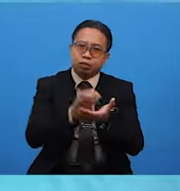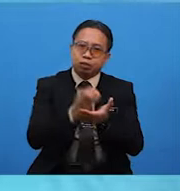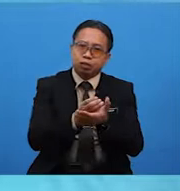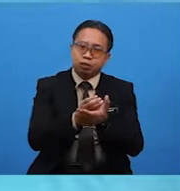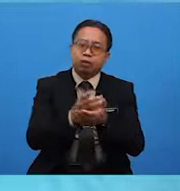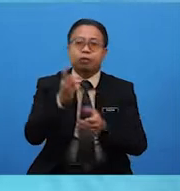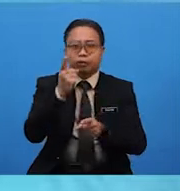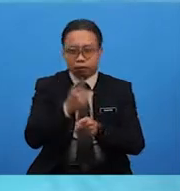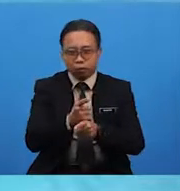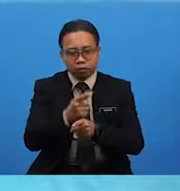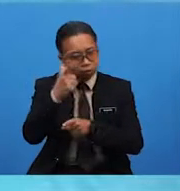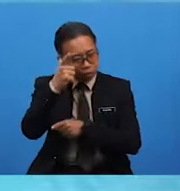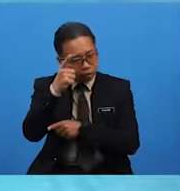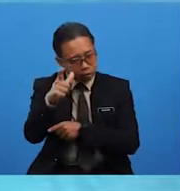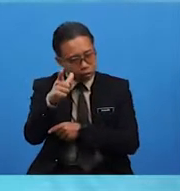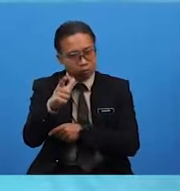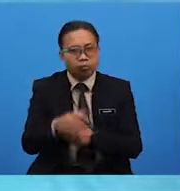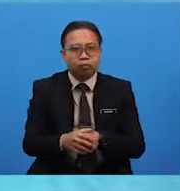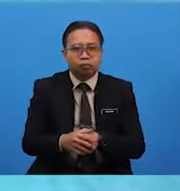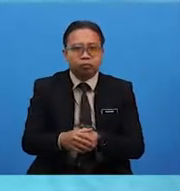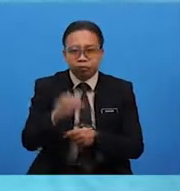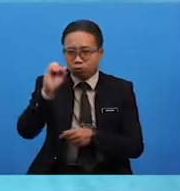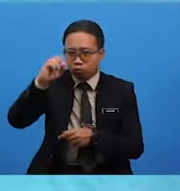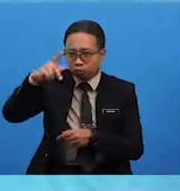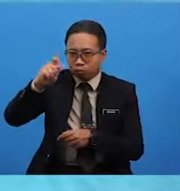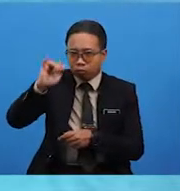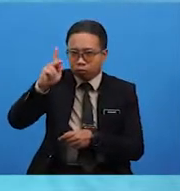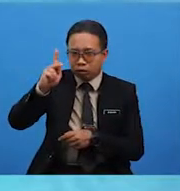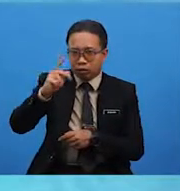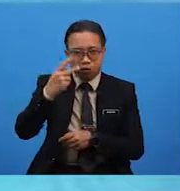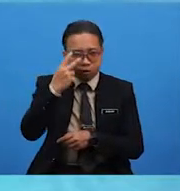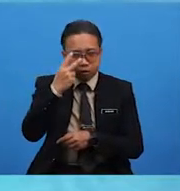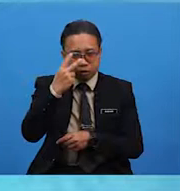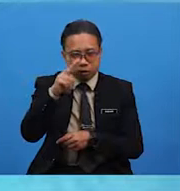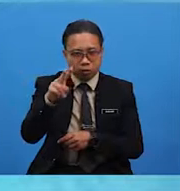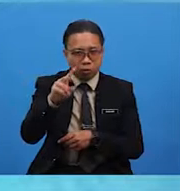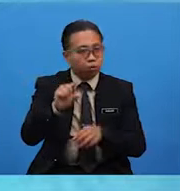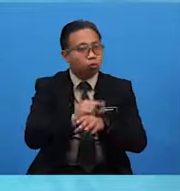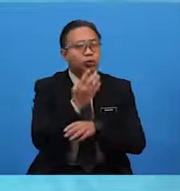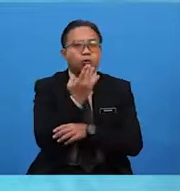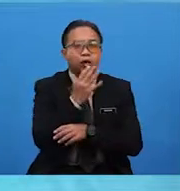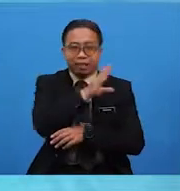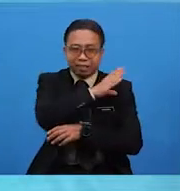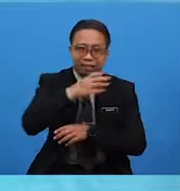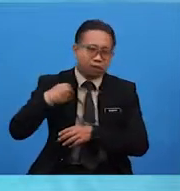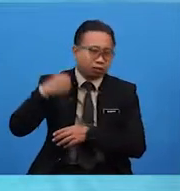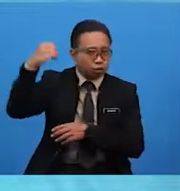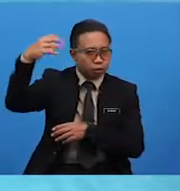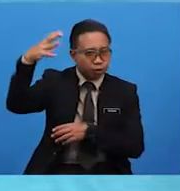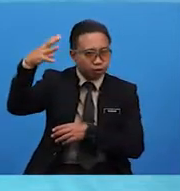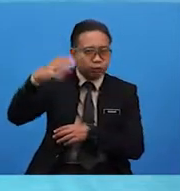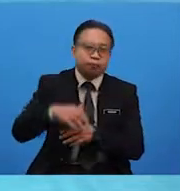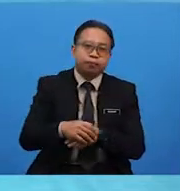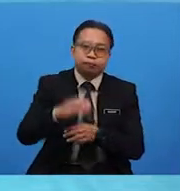adalah kebenaran pelihatan kebenaran optik yaitu berasaskan penggunaan warna dan cahaya atas